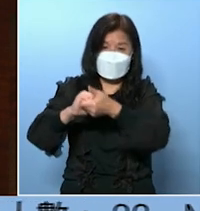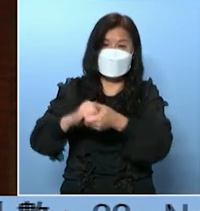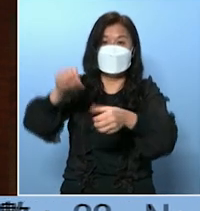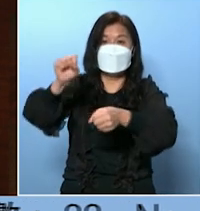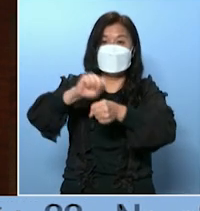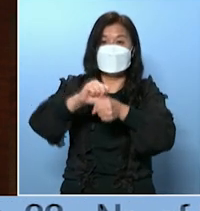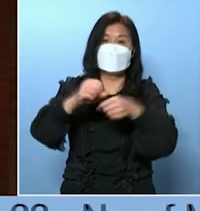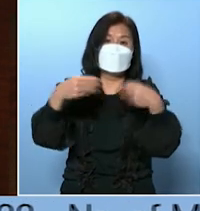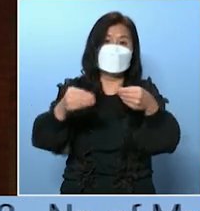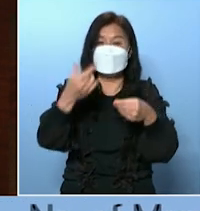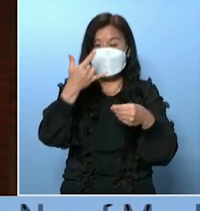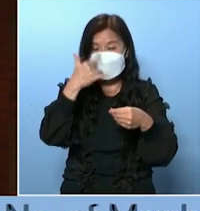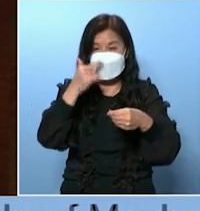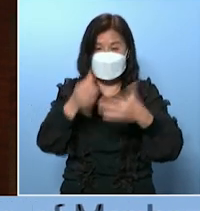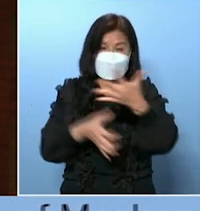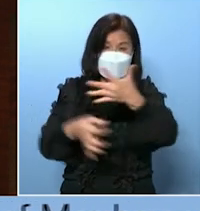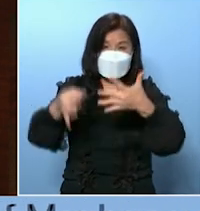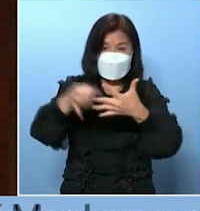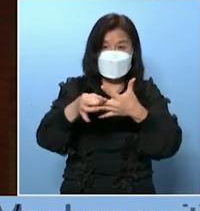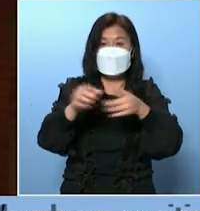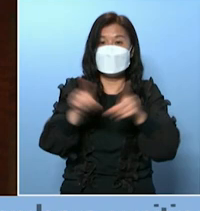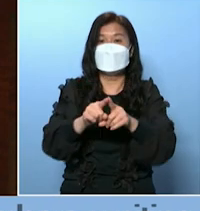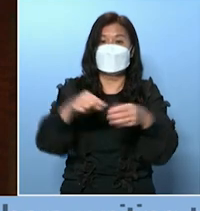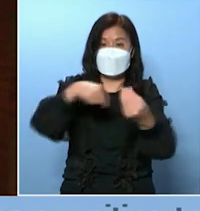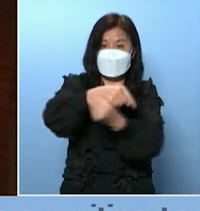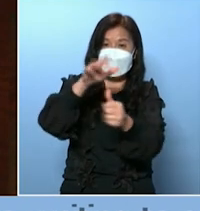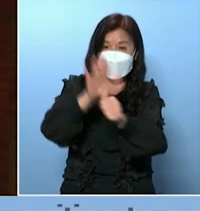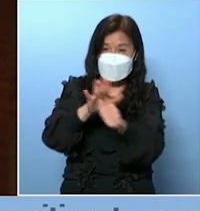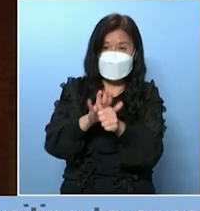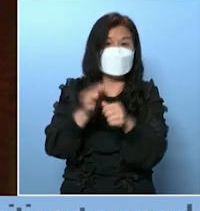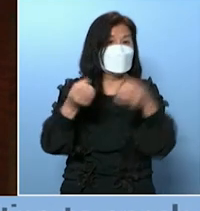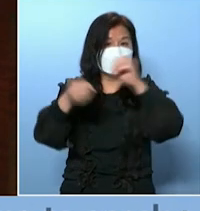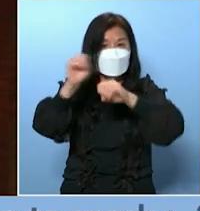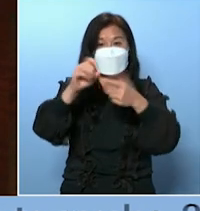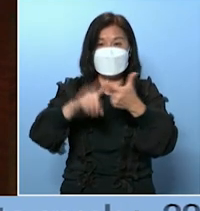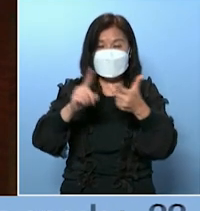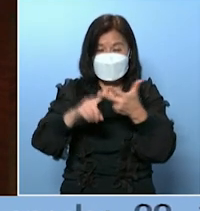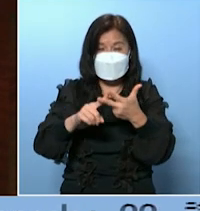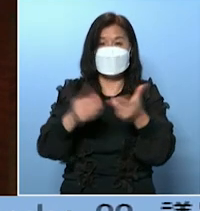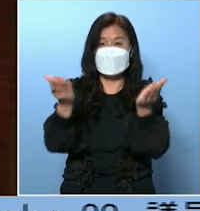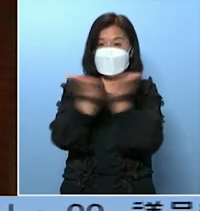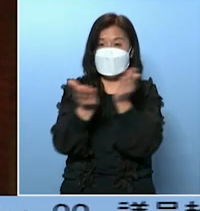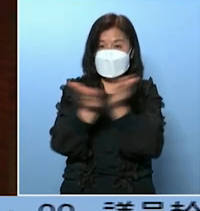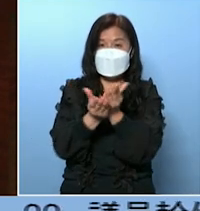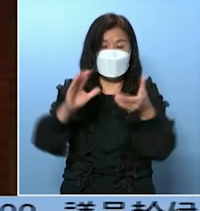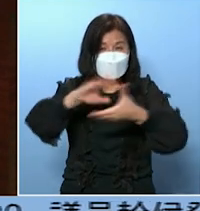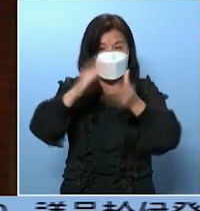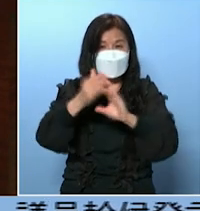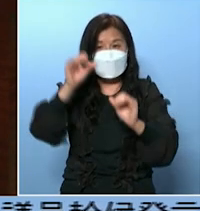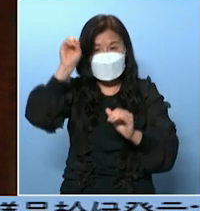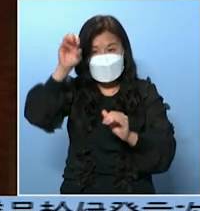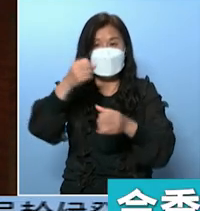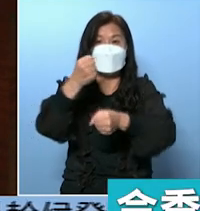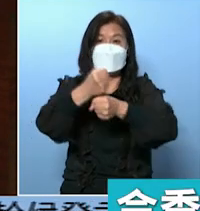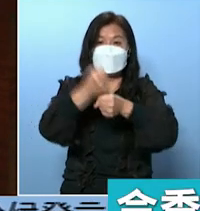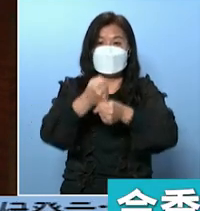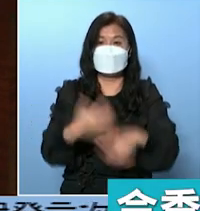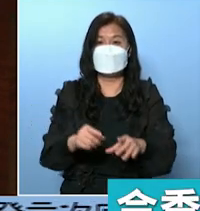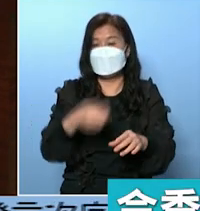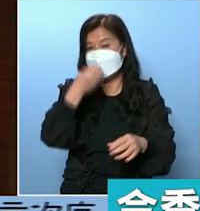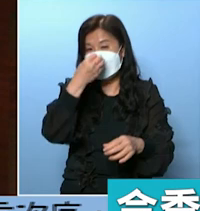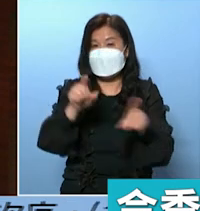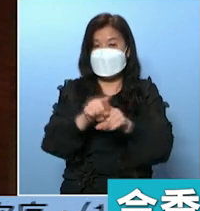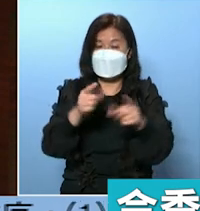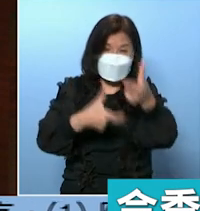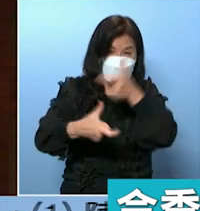快培植新興產業，包括環保、創新科技、檢測認證、文化創意產業等，令香港的